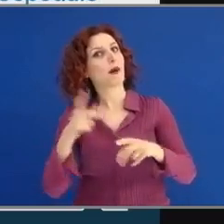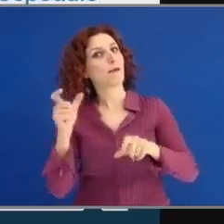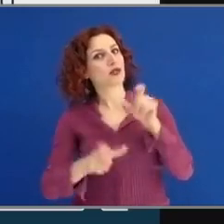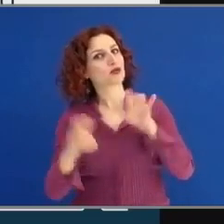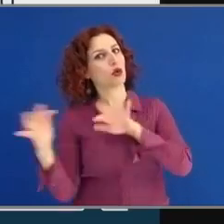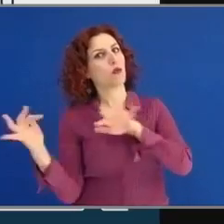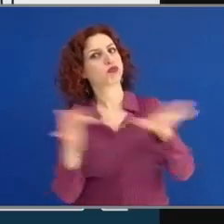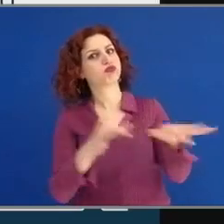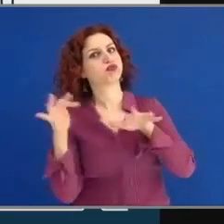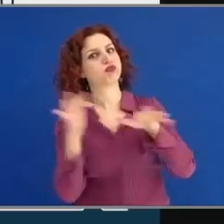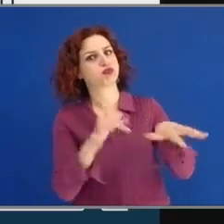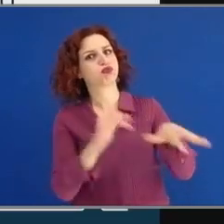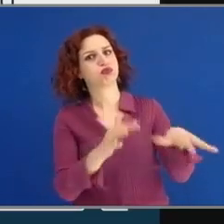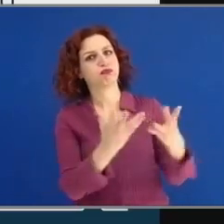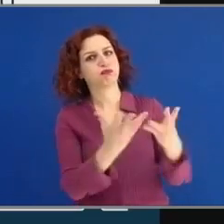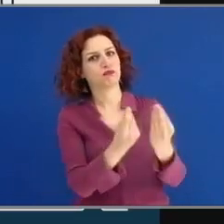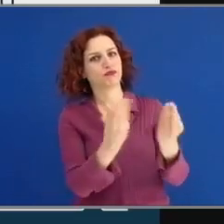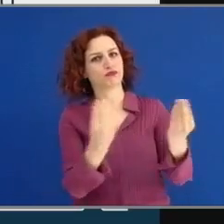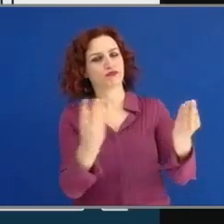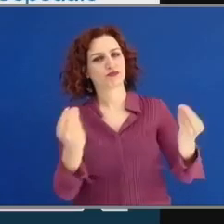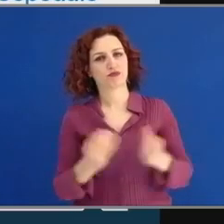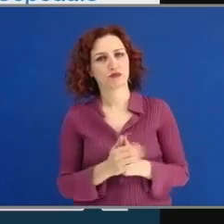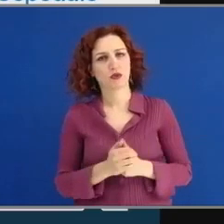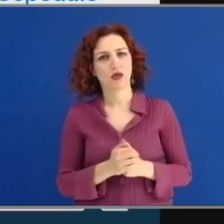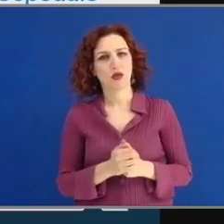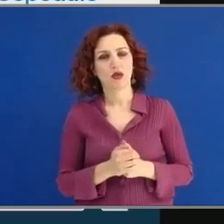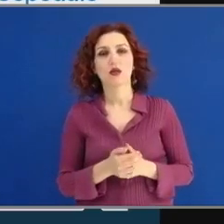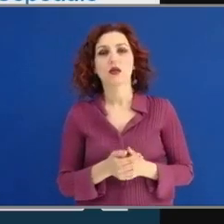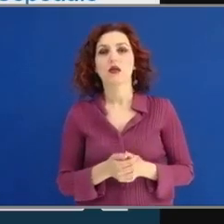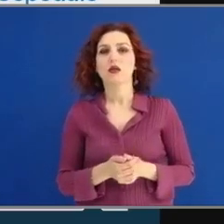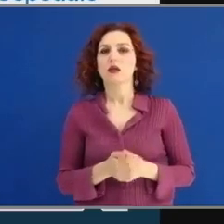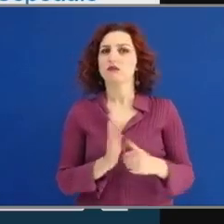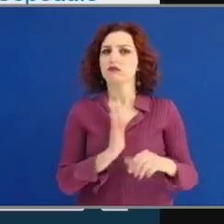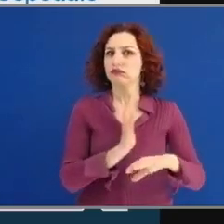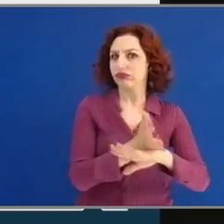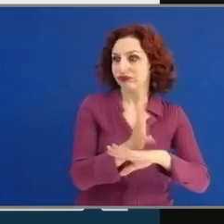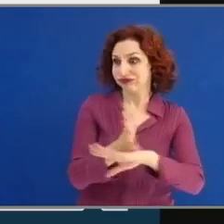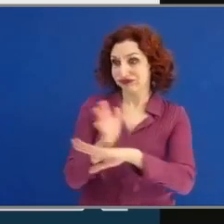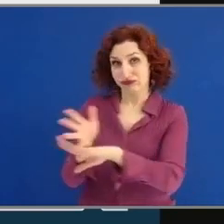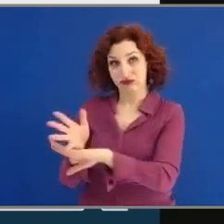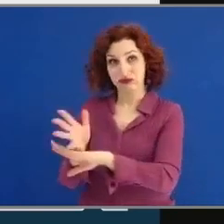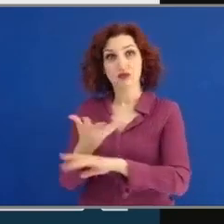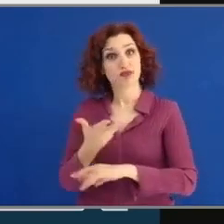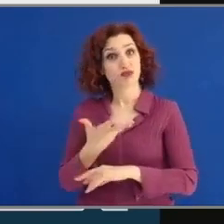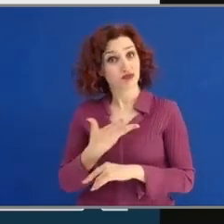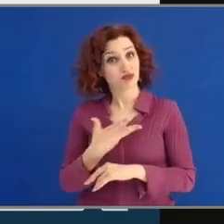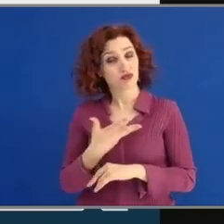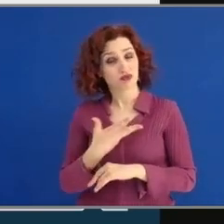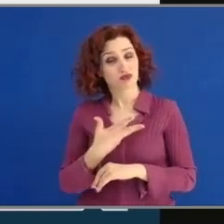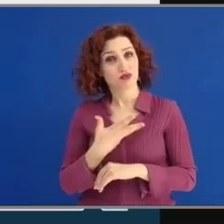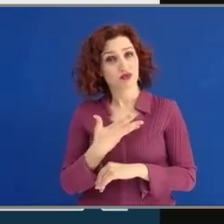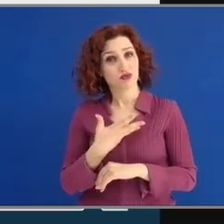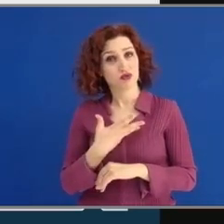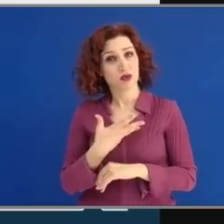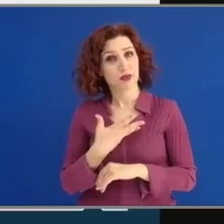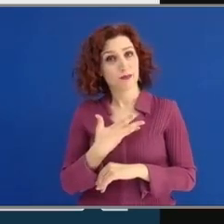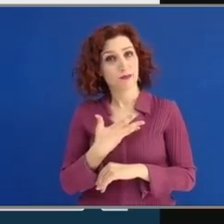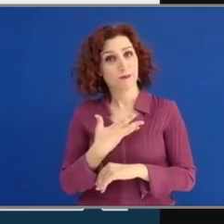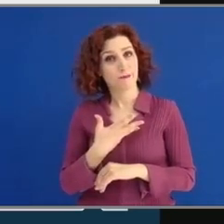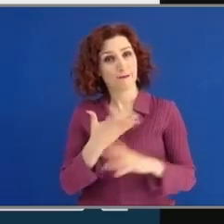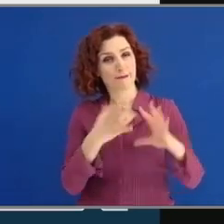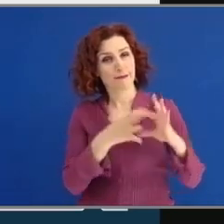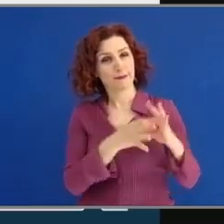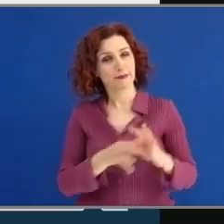Infine, tra gli interventi previsti vi sono quelli relativi a